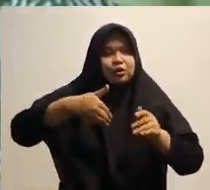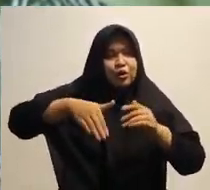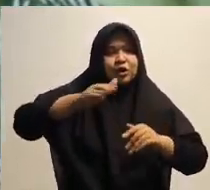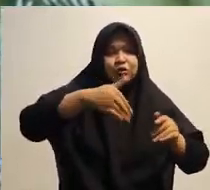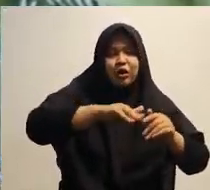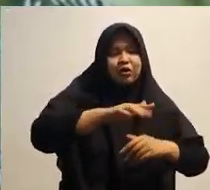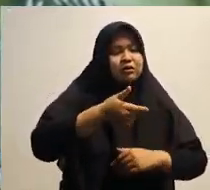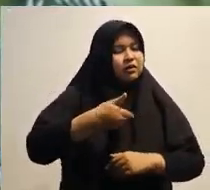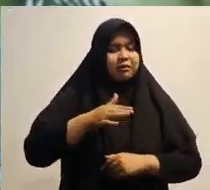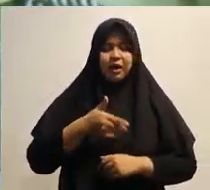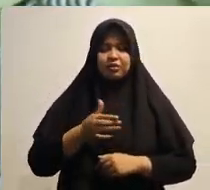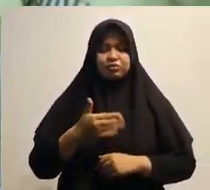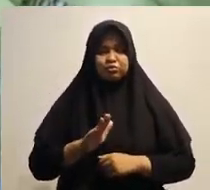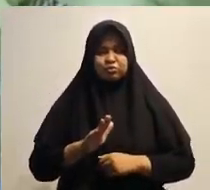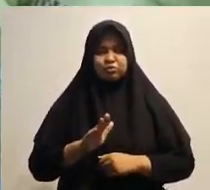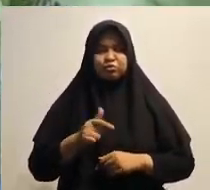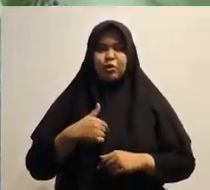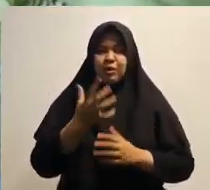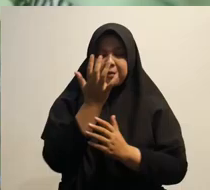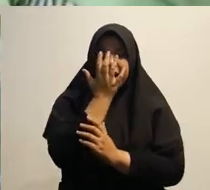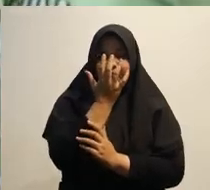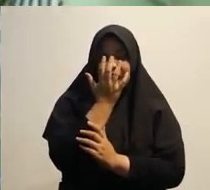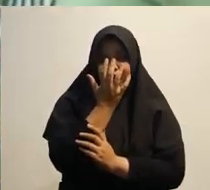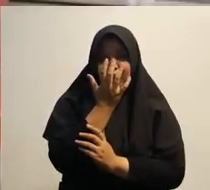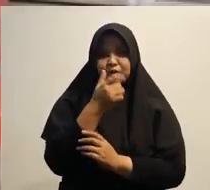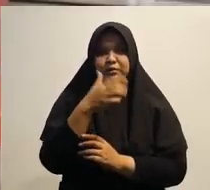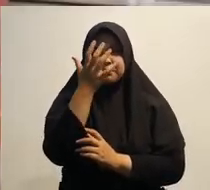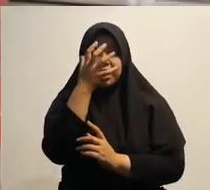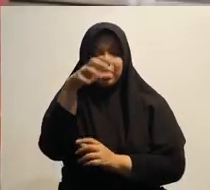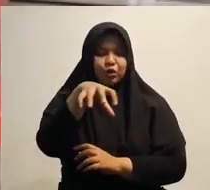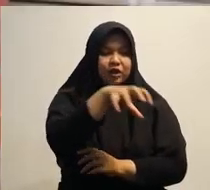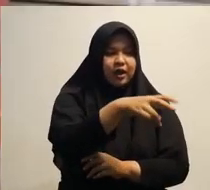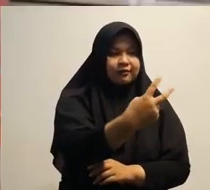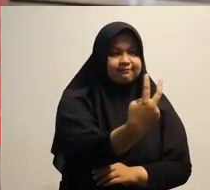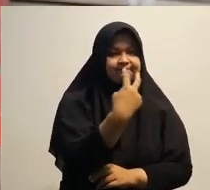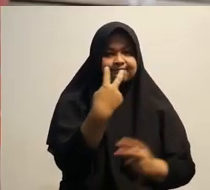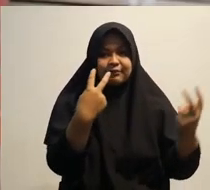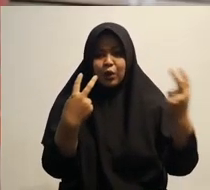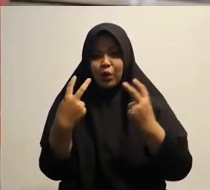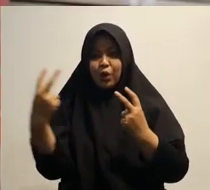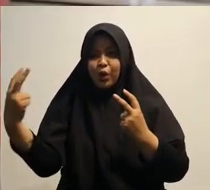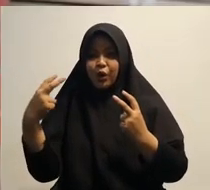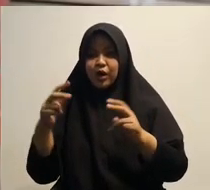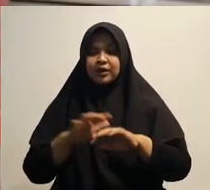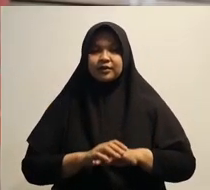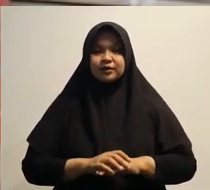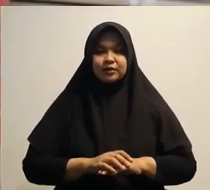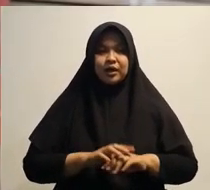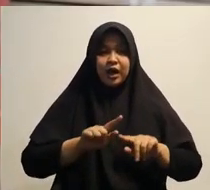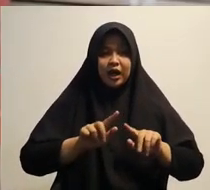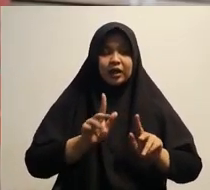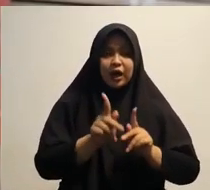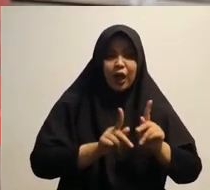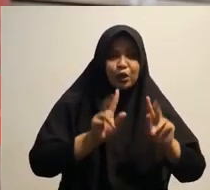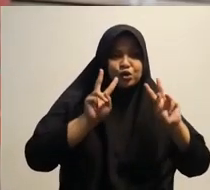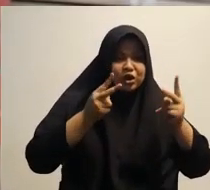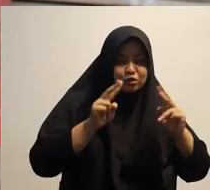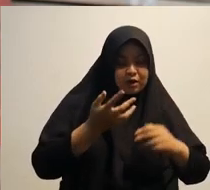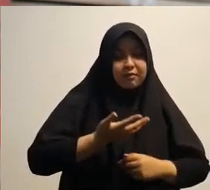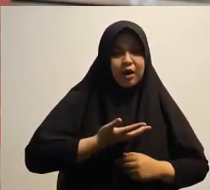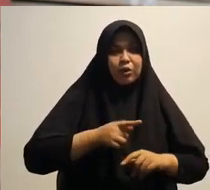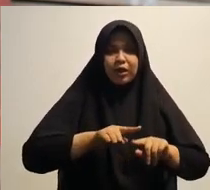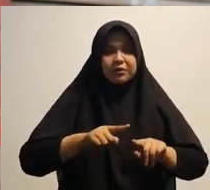Jadi anak itu tak suruh keluar-keluar tuh enggak mau. Katanya malu sama tetangga itu, tapi kalau